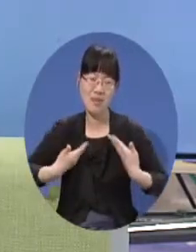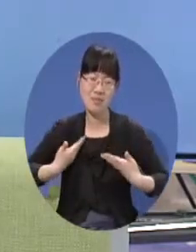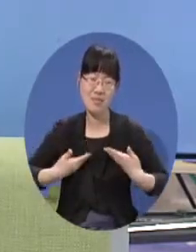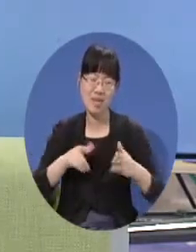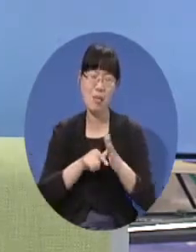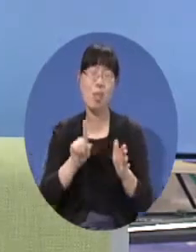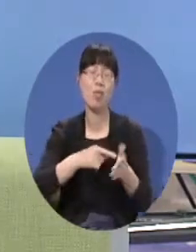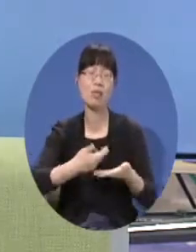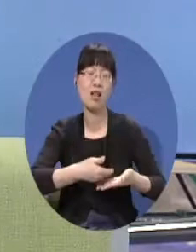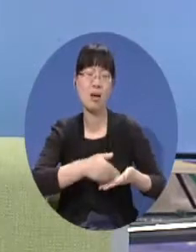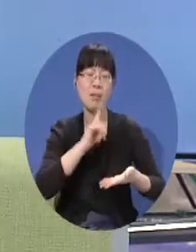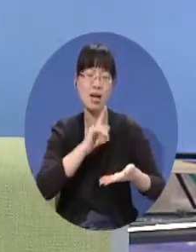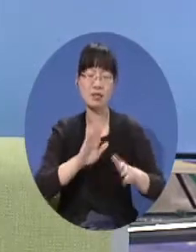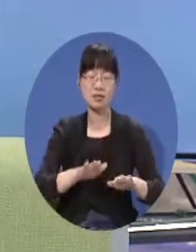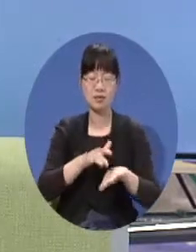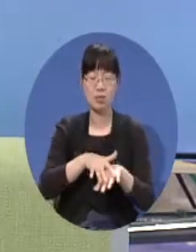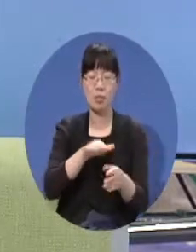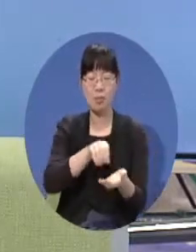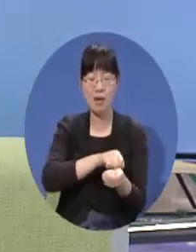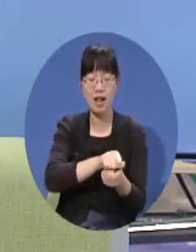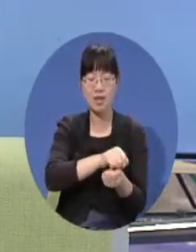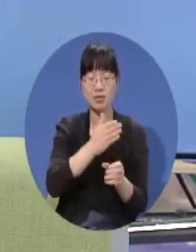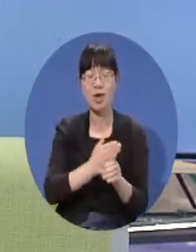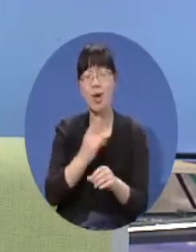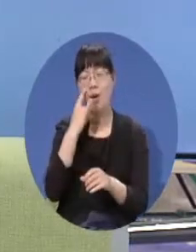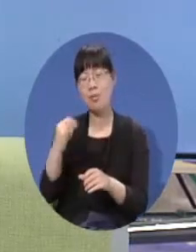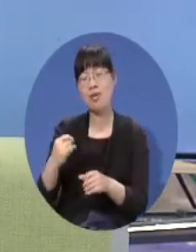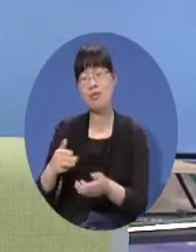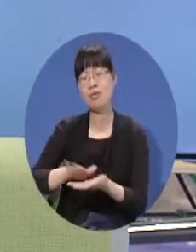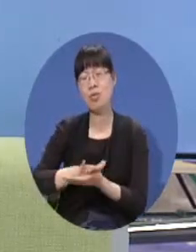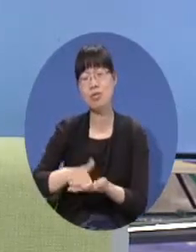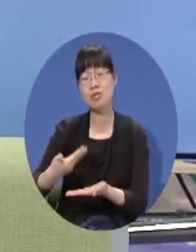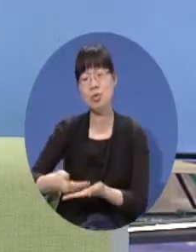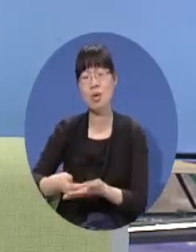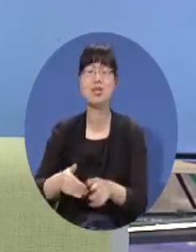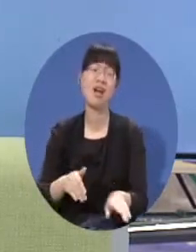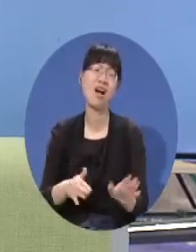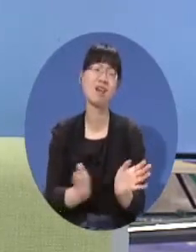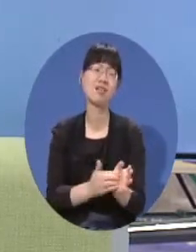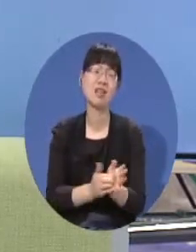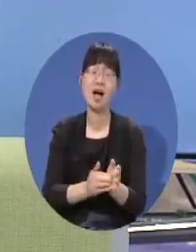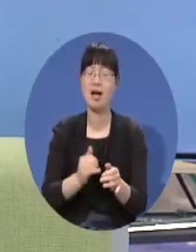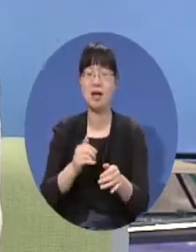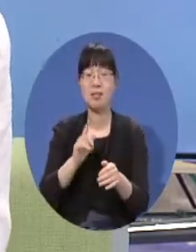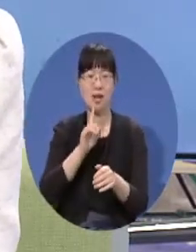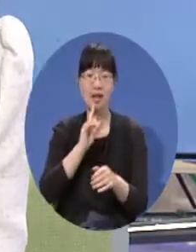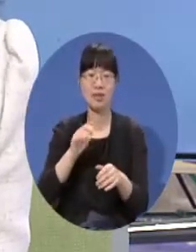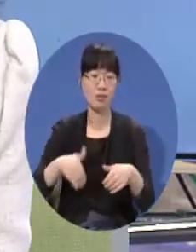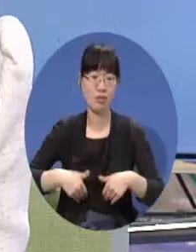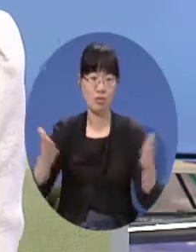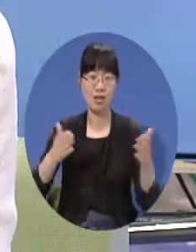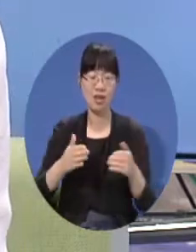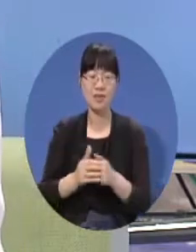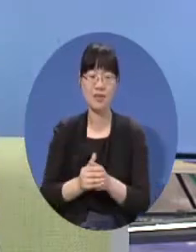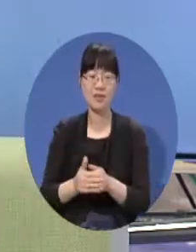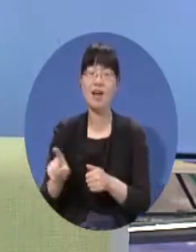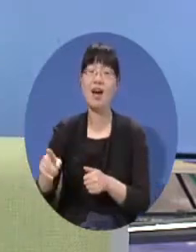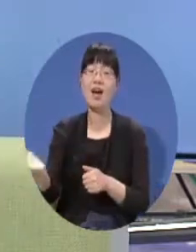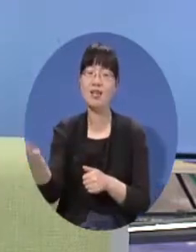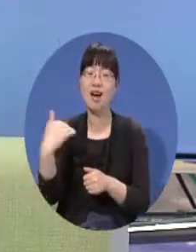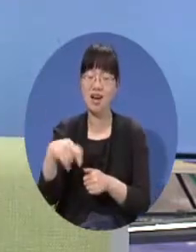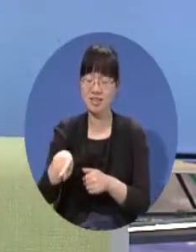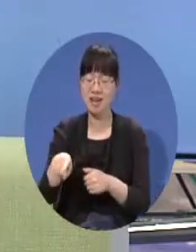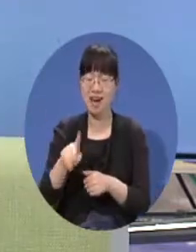아니 엄마가 지금 막 손빨래를 하고 있는데 애들이 놀아줘 놀아줘. 엄마는 이거 끝나고 나서 할 필요 없어요. 네. 똘똘이 갖고 와라. 걔가